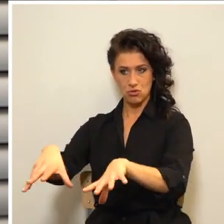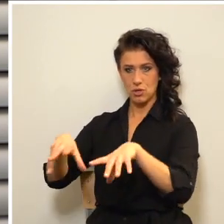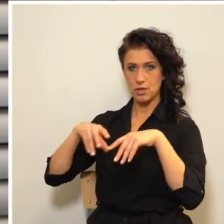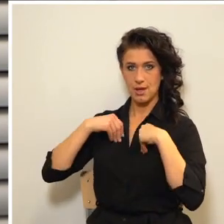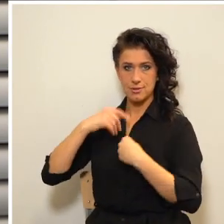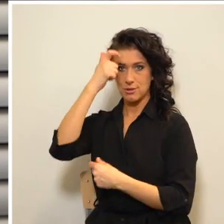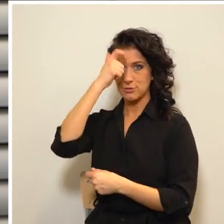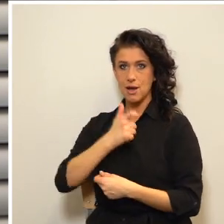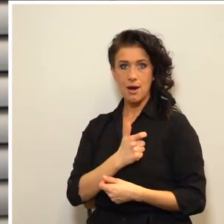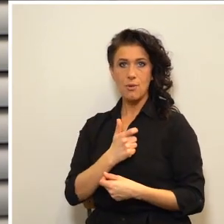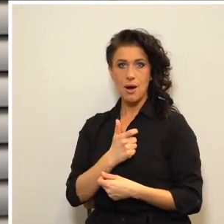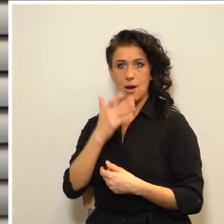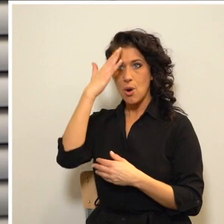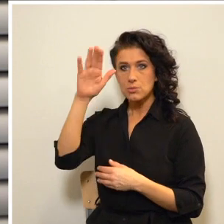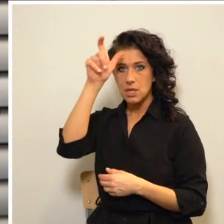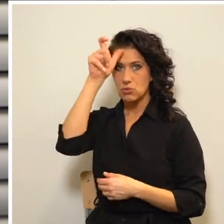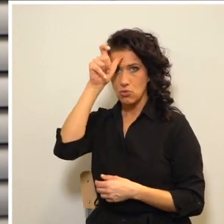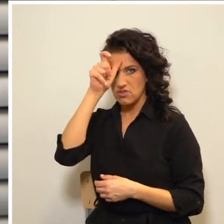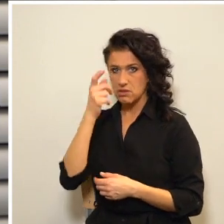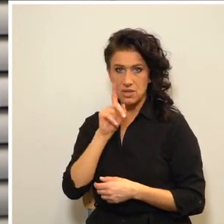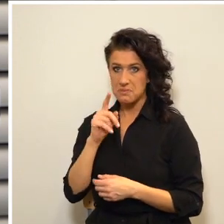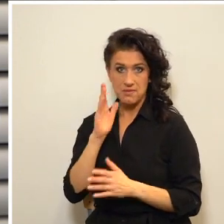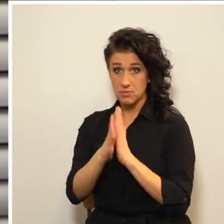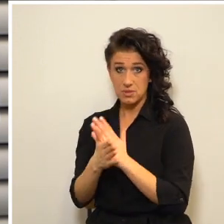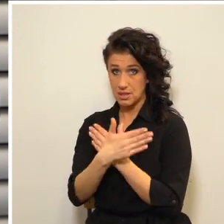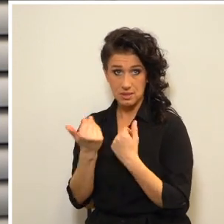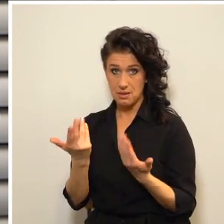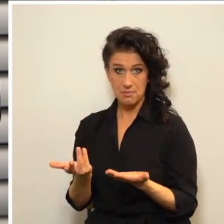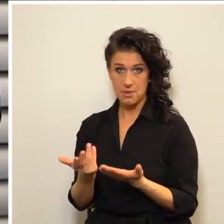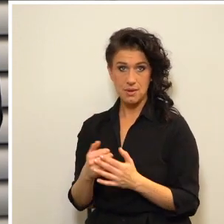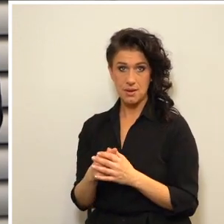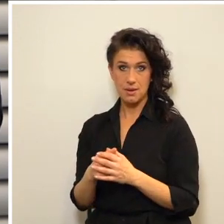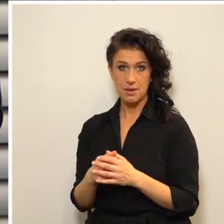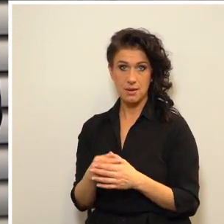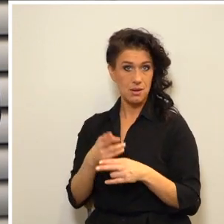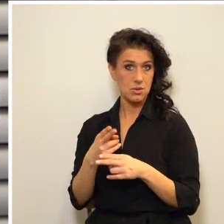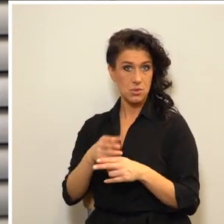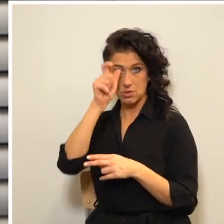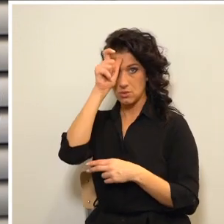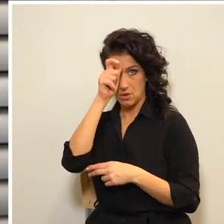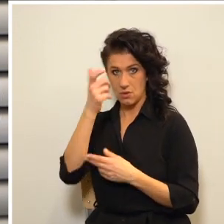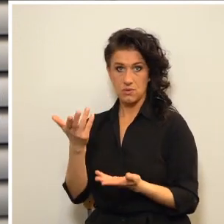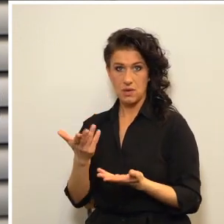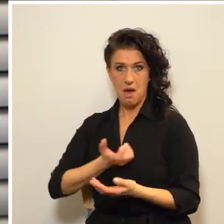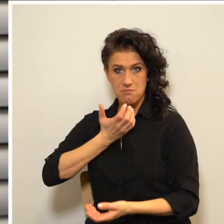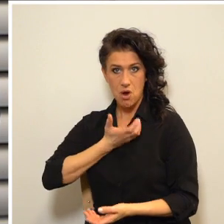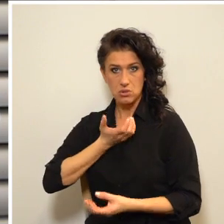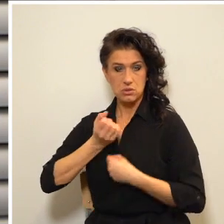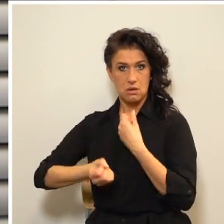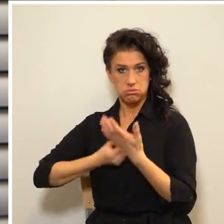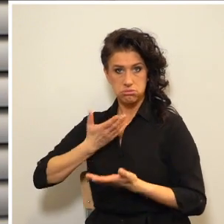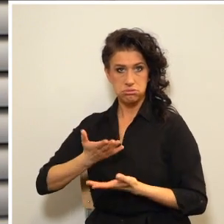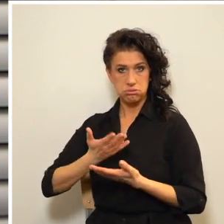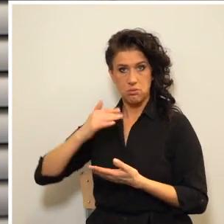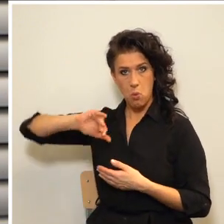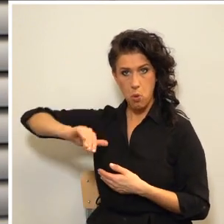adaptacja to co naprawdę wszystko nie jest takie proste z punktu widzenia pacjenta gdy głęboko wejdziemy w jego emocje związku